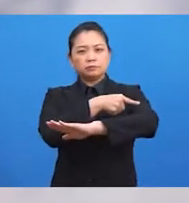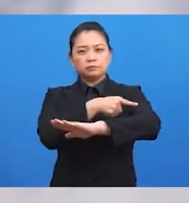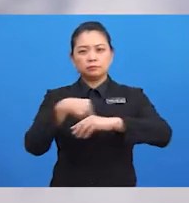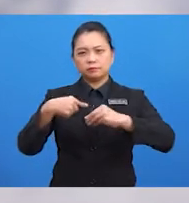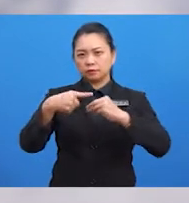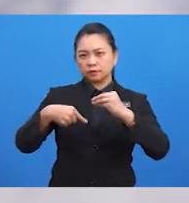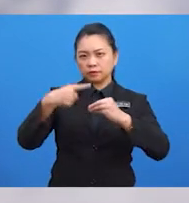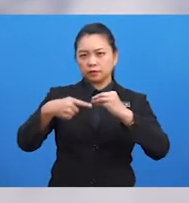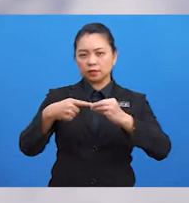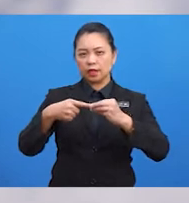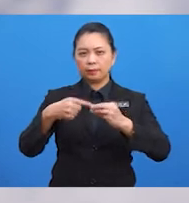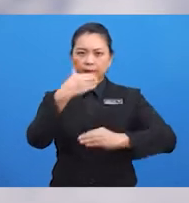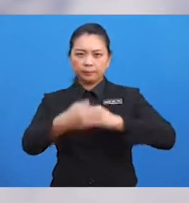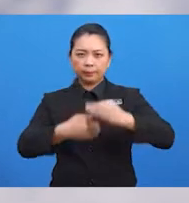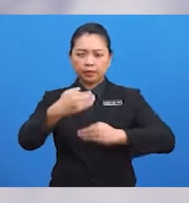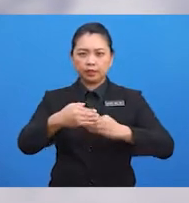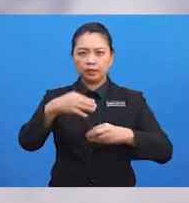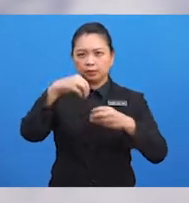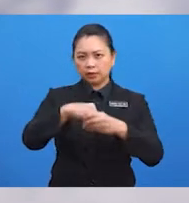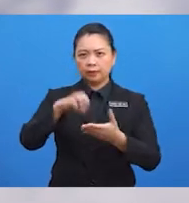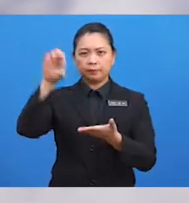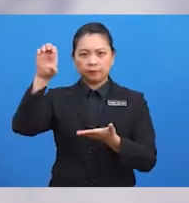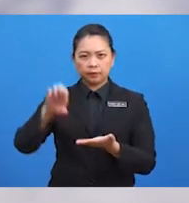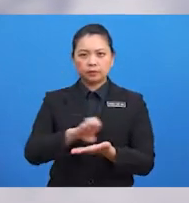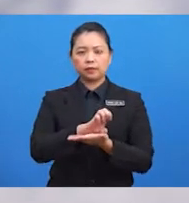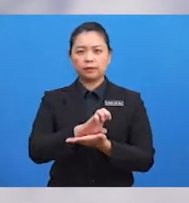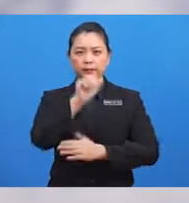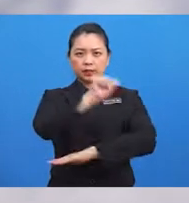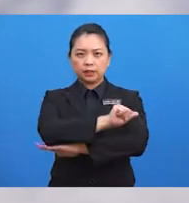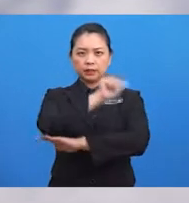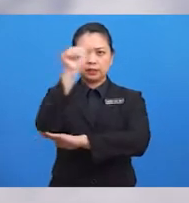tentang perkembangan dalam penerokaan angkasa lepas.